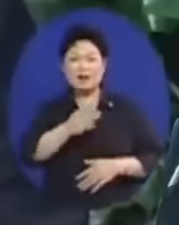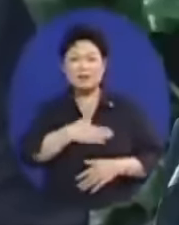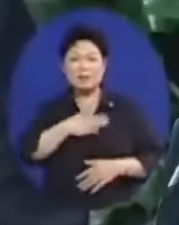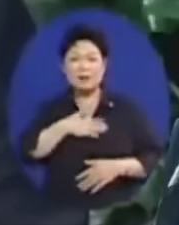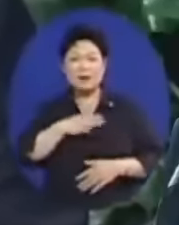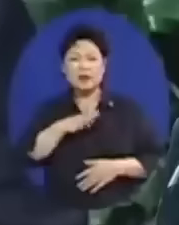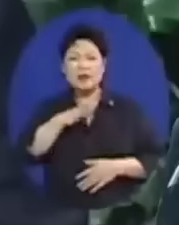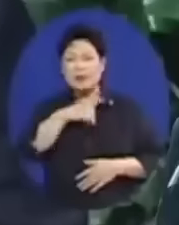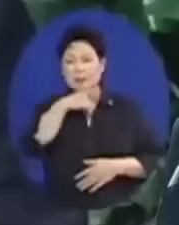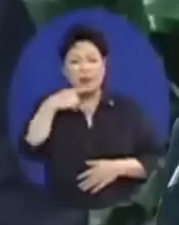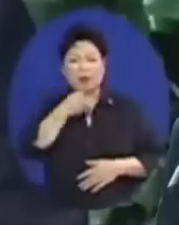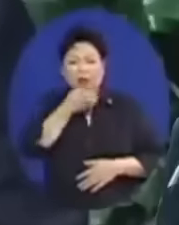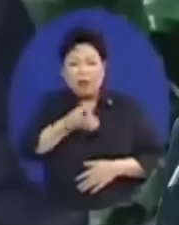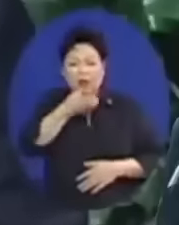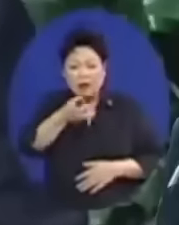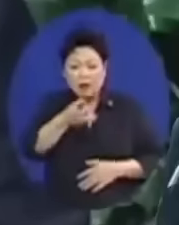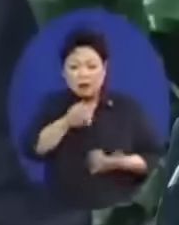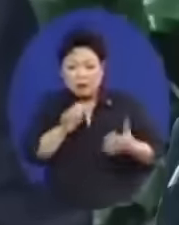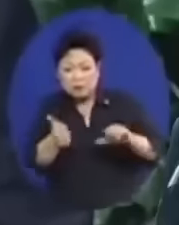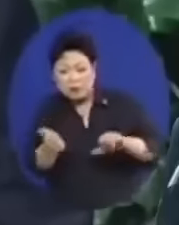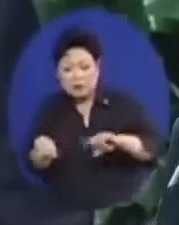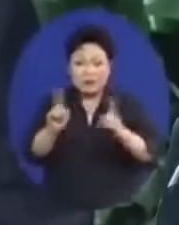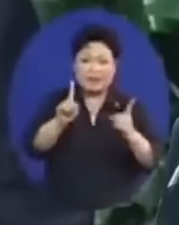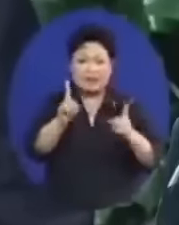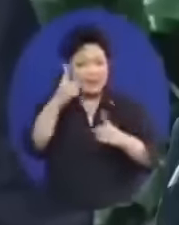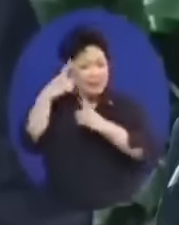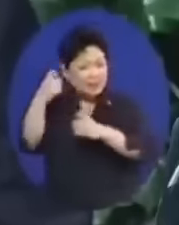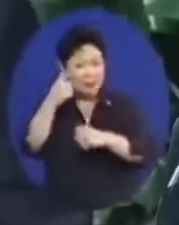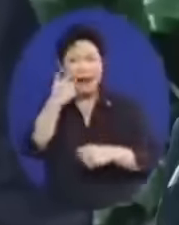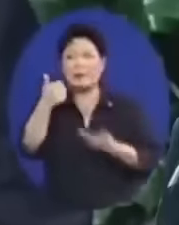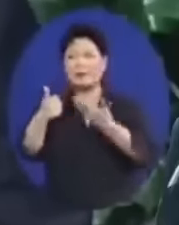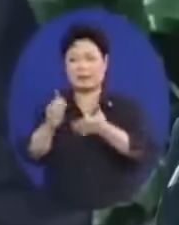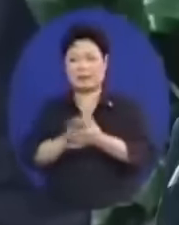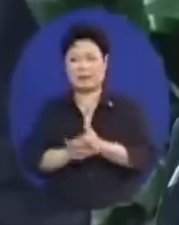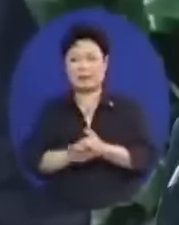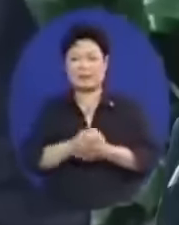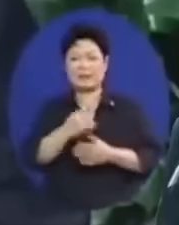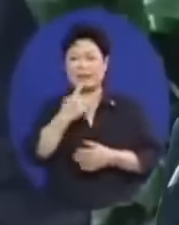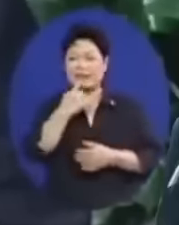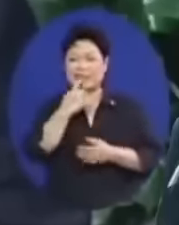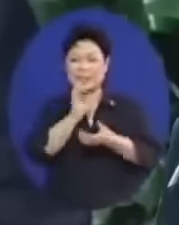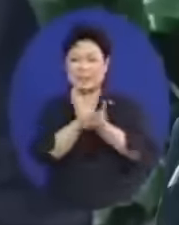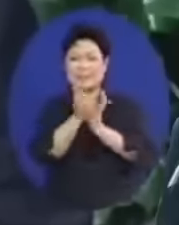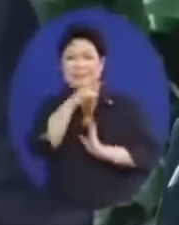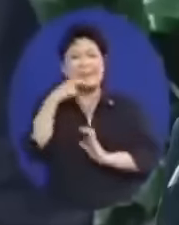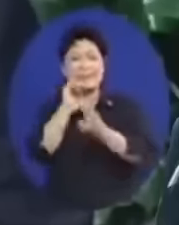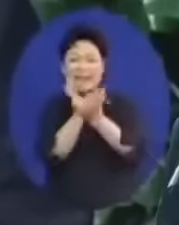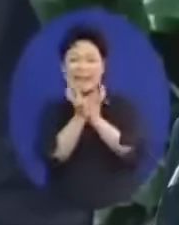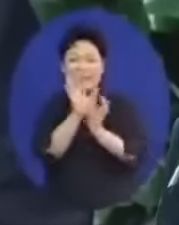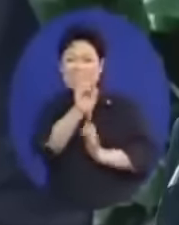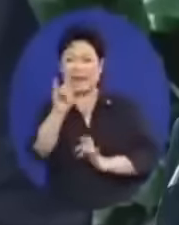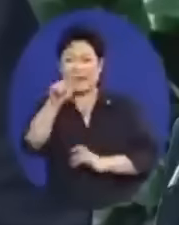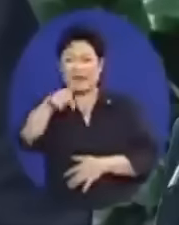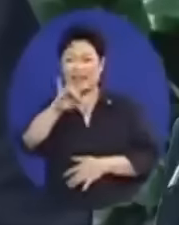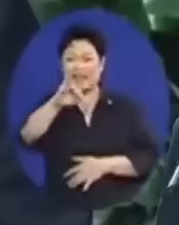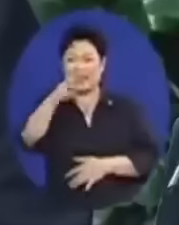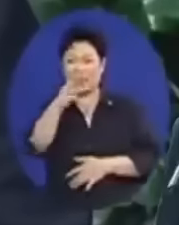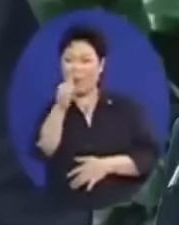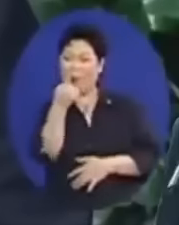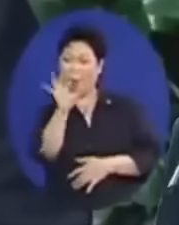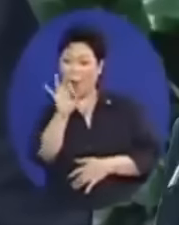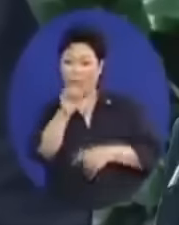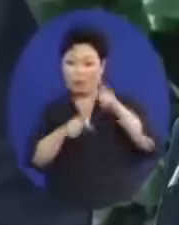걸려서 죽다가 살아난 그 기념으로 아버님께서 백일홍 나무를 심었는데 그 나무는 60년이